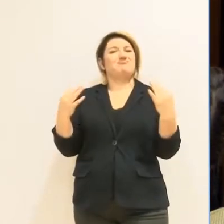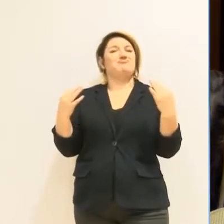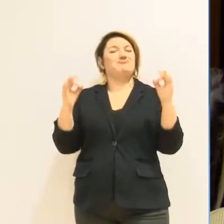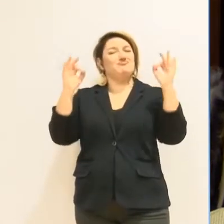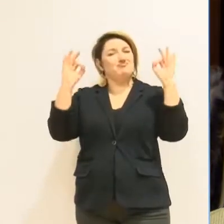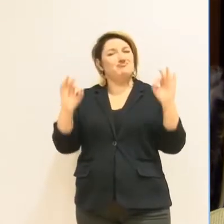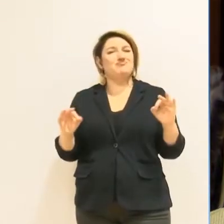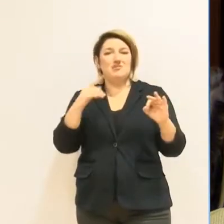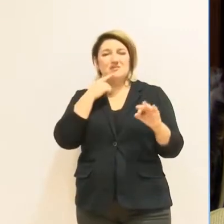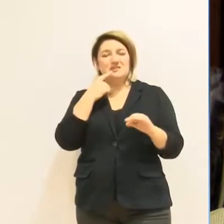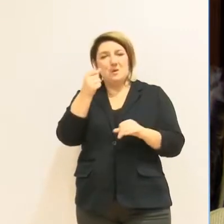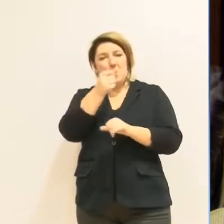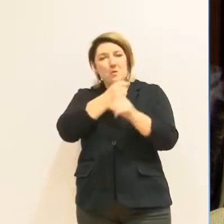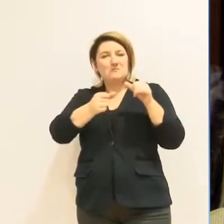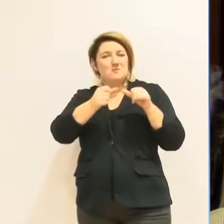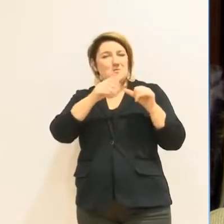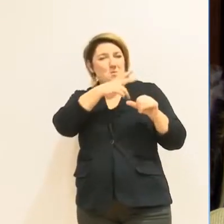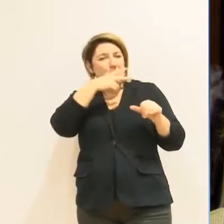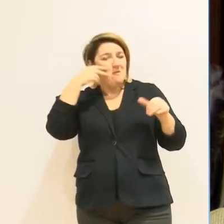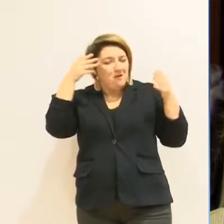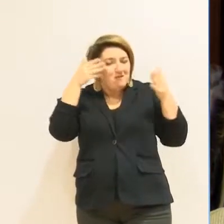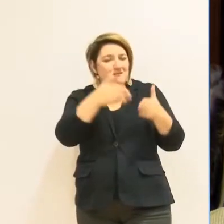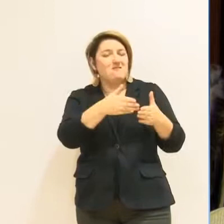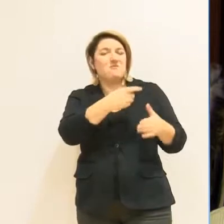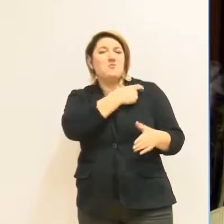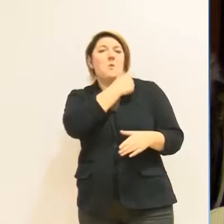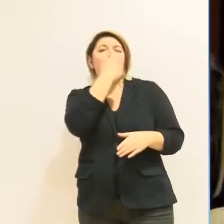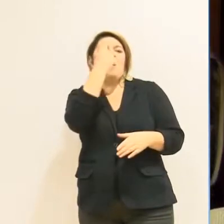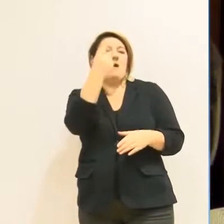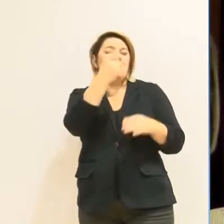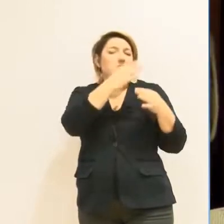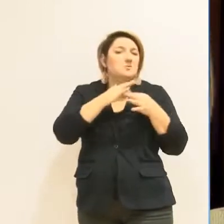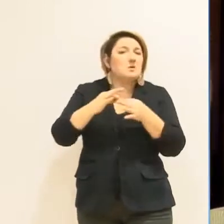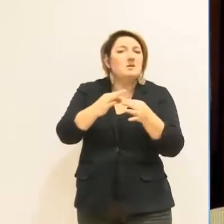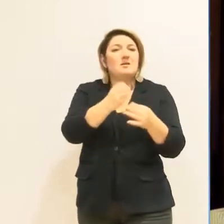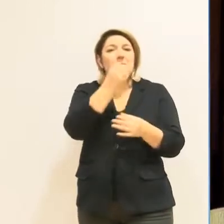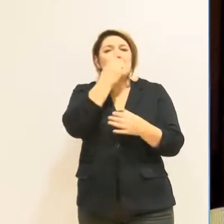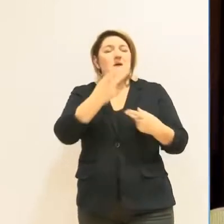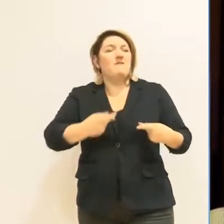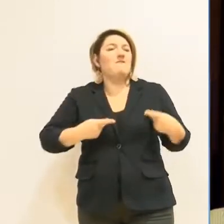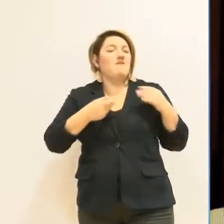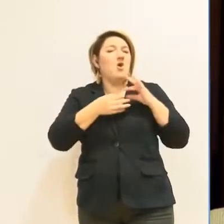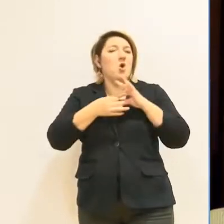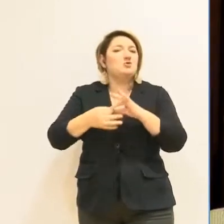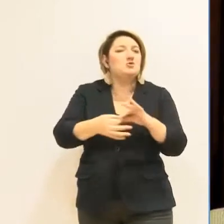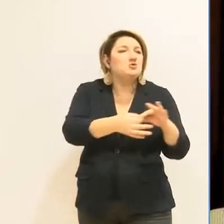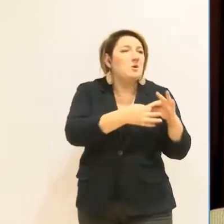d'abord, la solidarité, le bien vivre ensemble, la transition énergétique